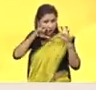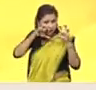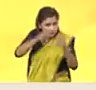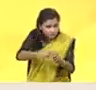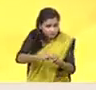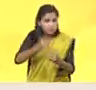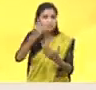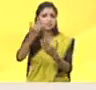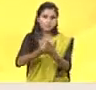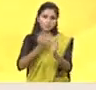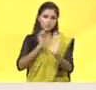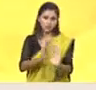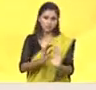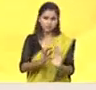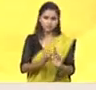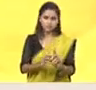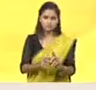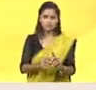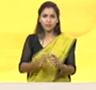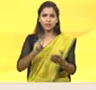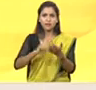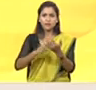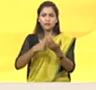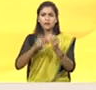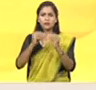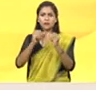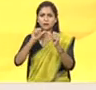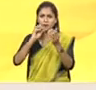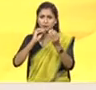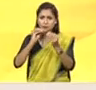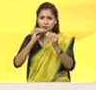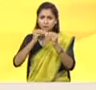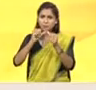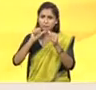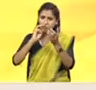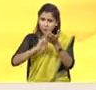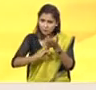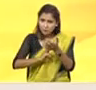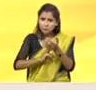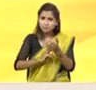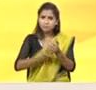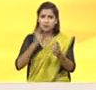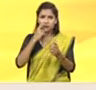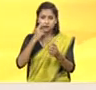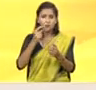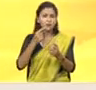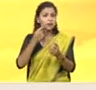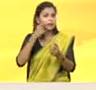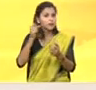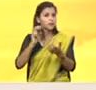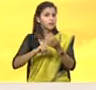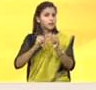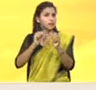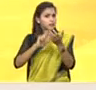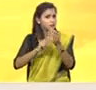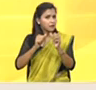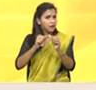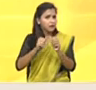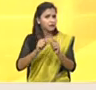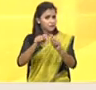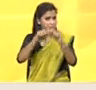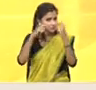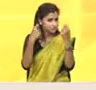बचाना चाहते हैं। नादम बापू और लीखा नाना के नेतृत्व में ये